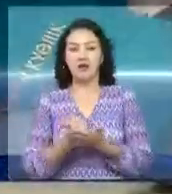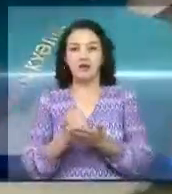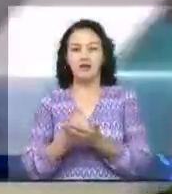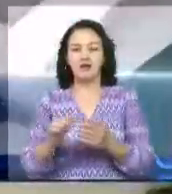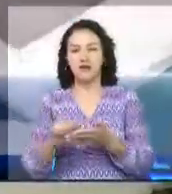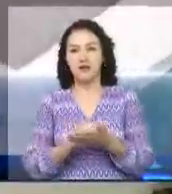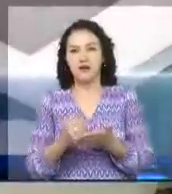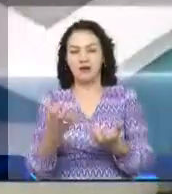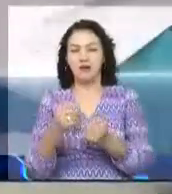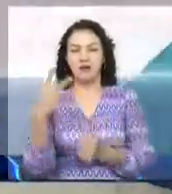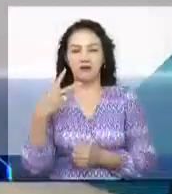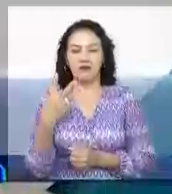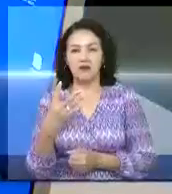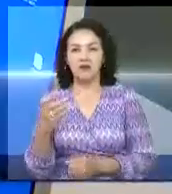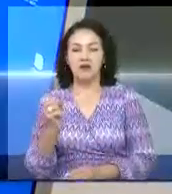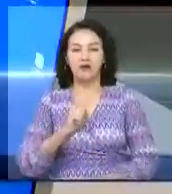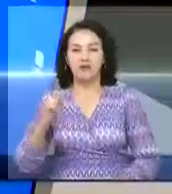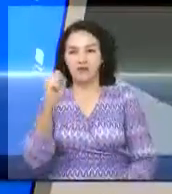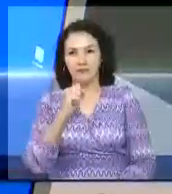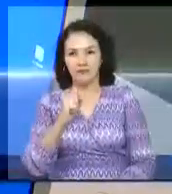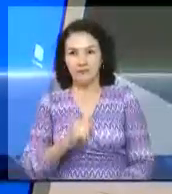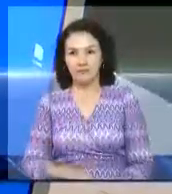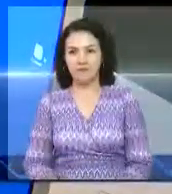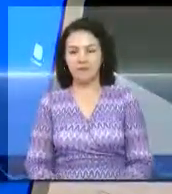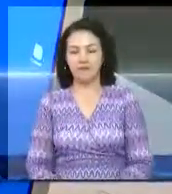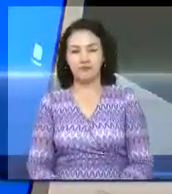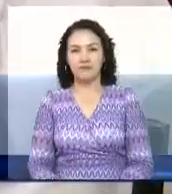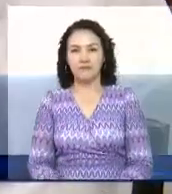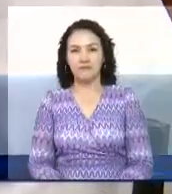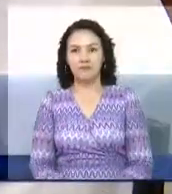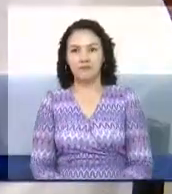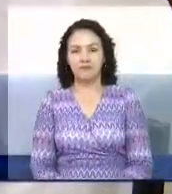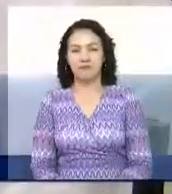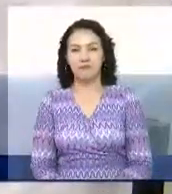документы начнут принимать 24 августа. Николай Сырбов, Самат Каликенов, телеканал Актобе.